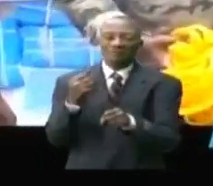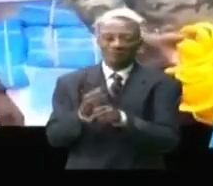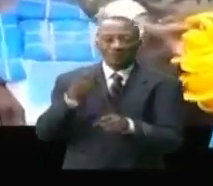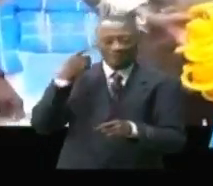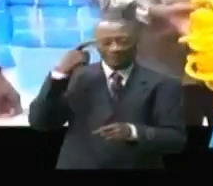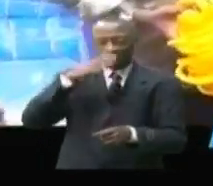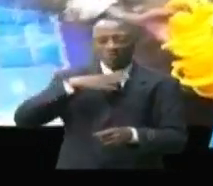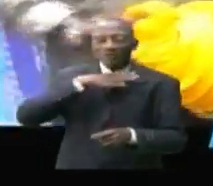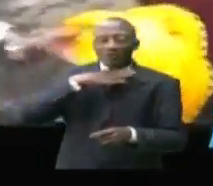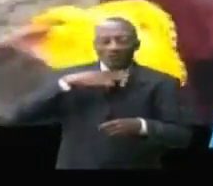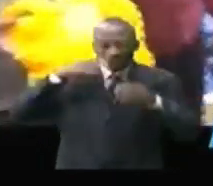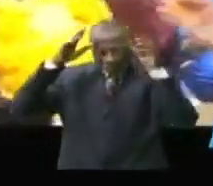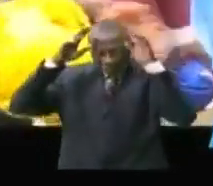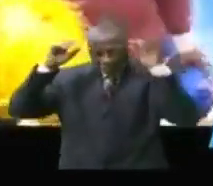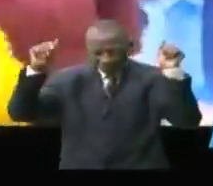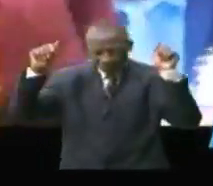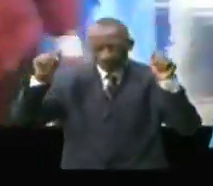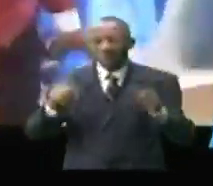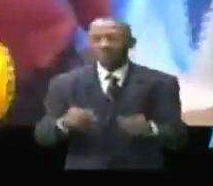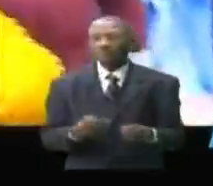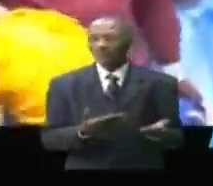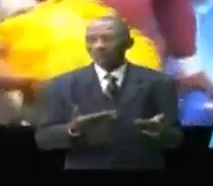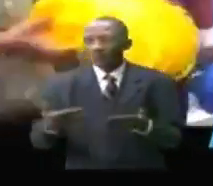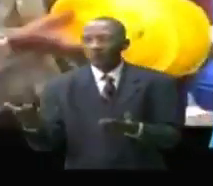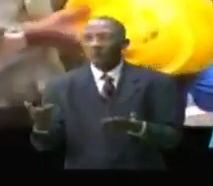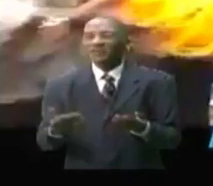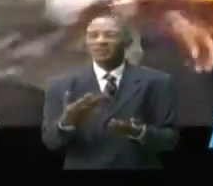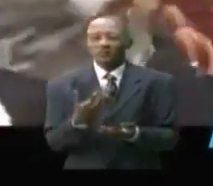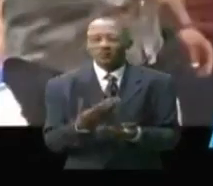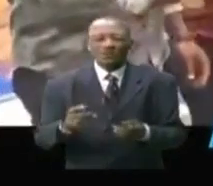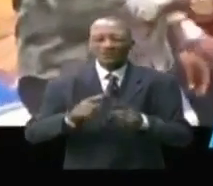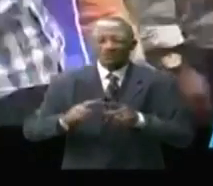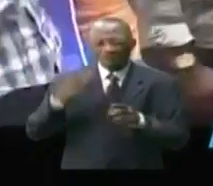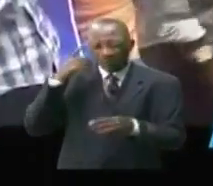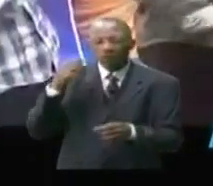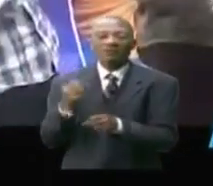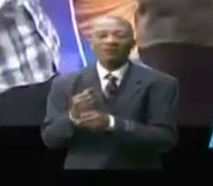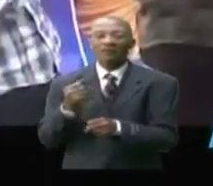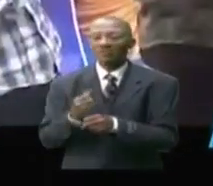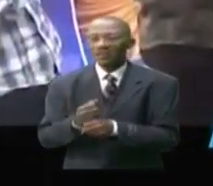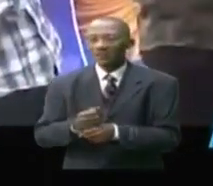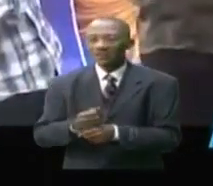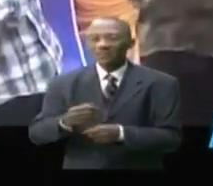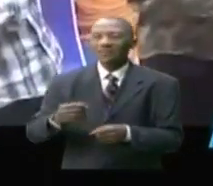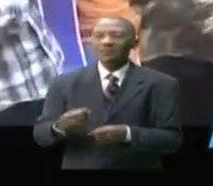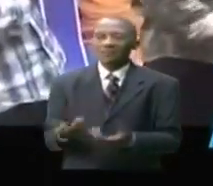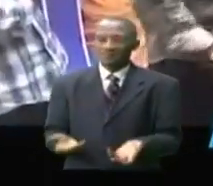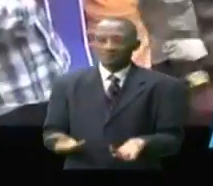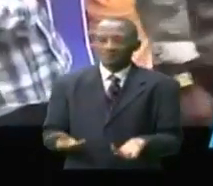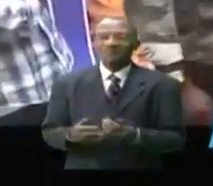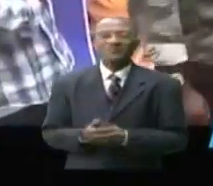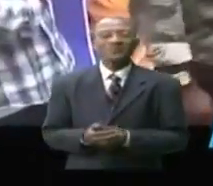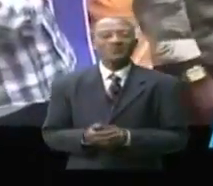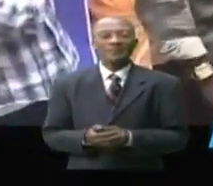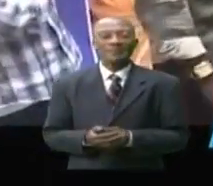ces dons pour vous épauler dans votre travail. Ce n'est qu'une aide d'urgence qui ne sera pas la